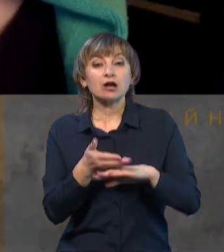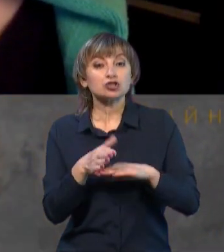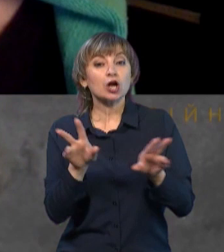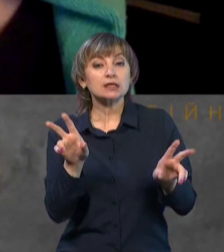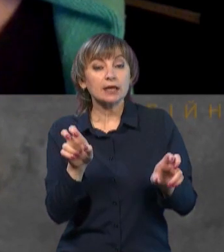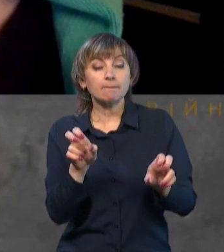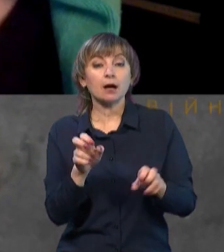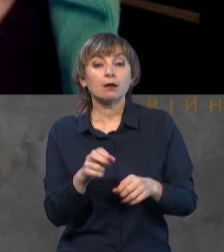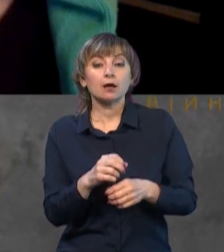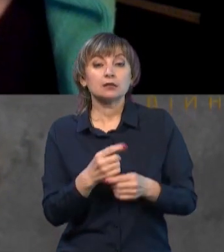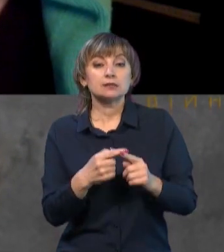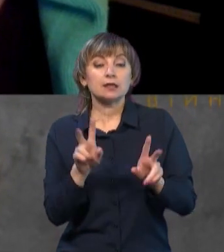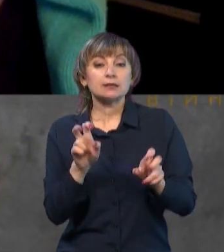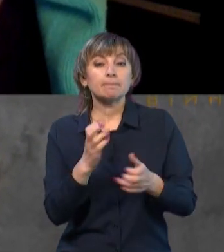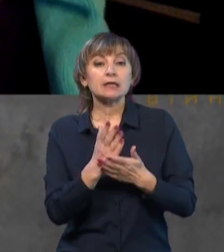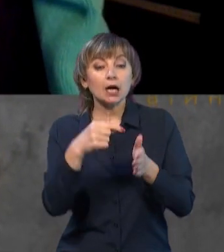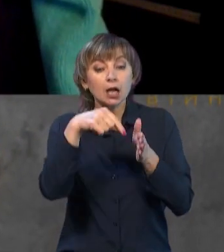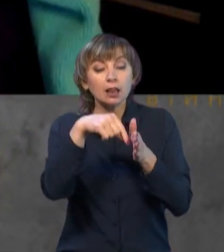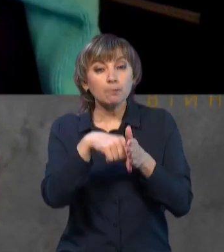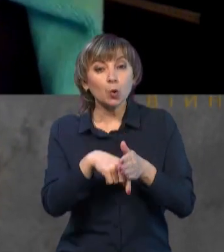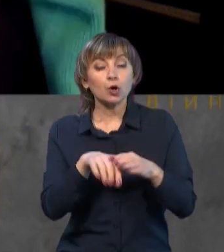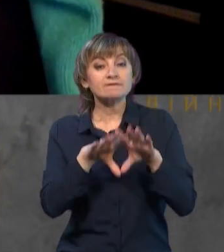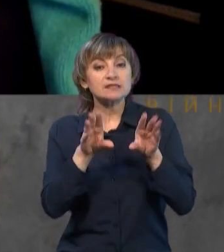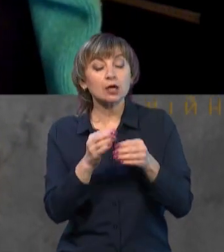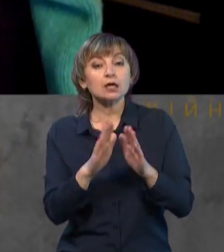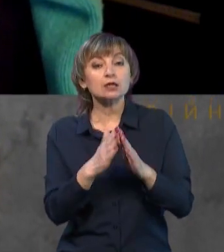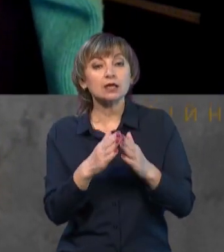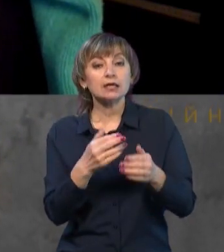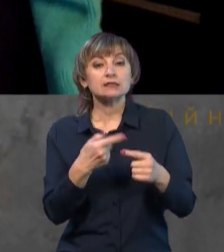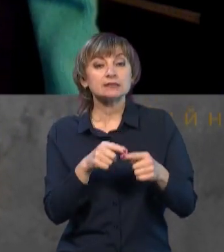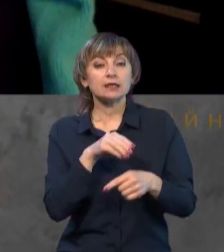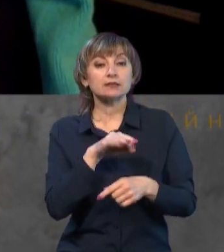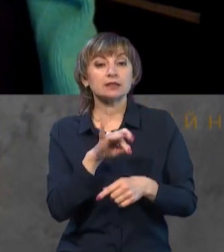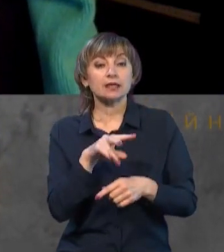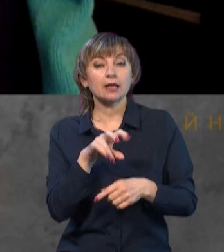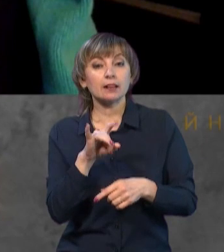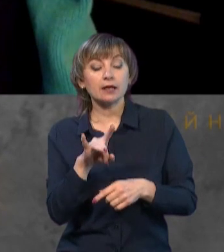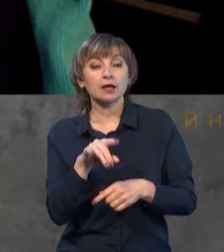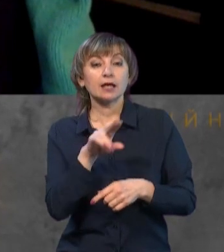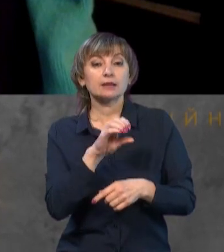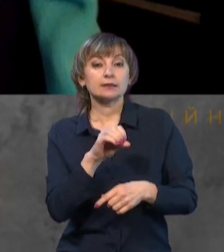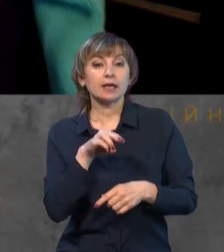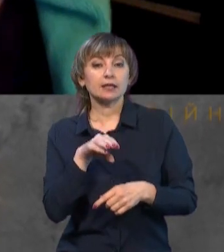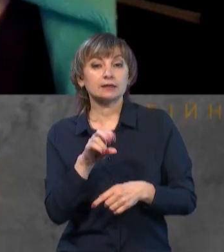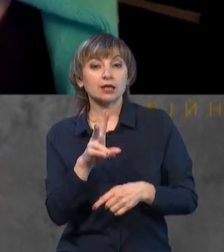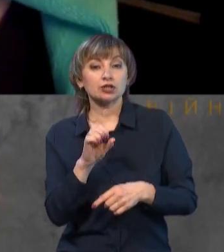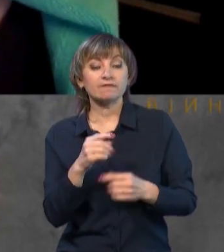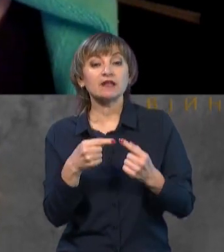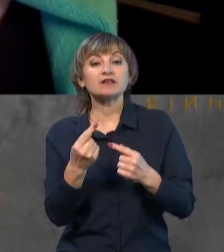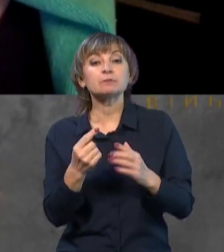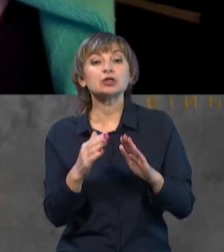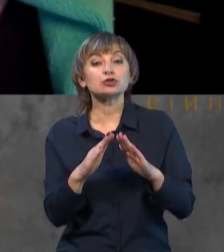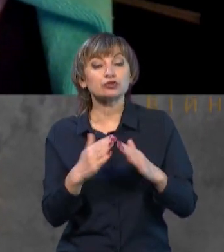вона дійсно, вона є глибокою. Взагалом книжка – це трилер і детектив, тому що, на відміну від звичайного життя, в